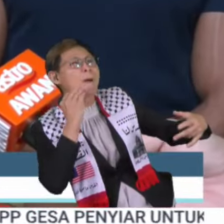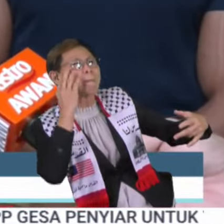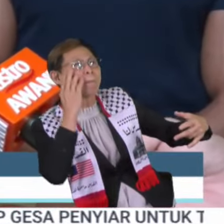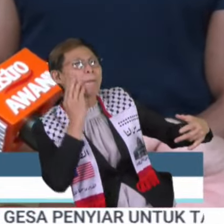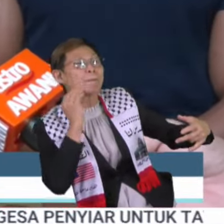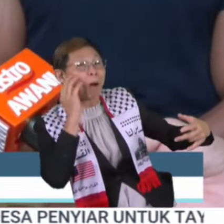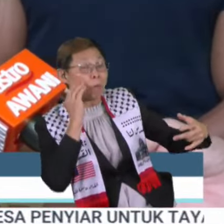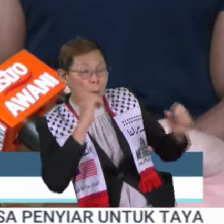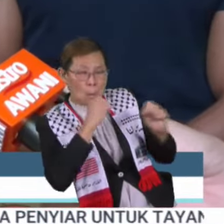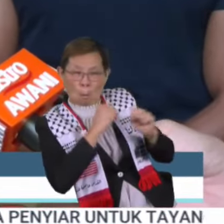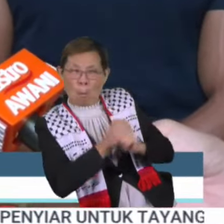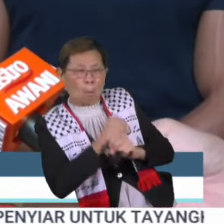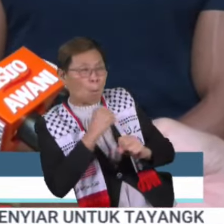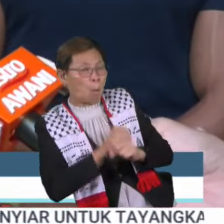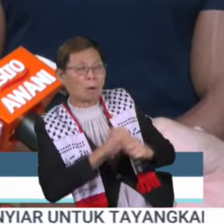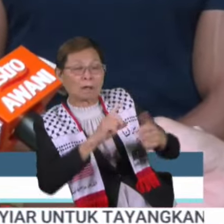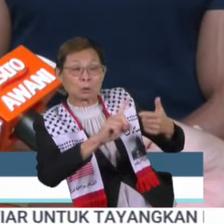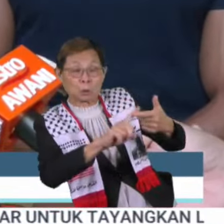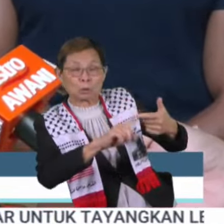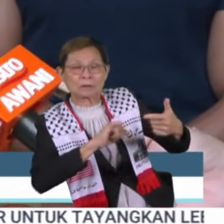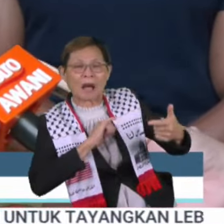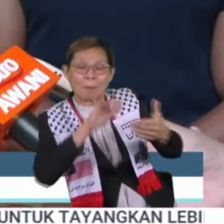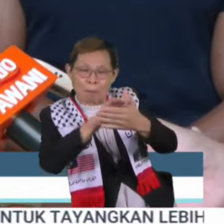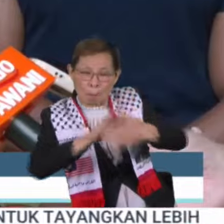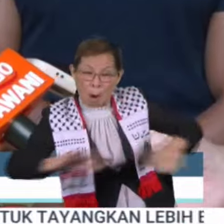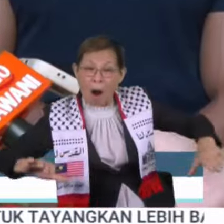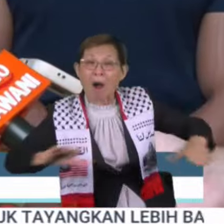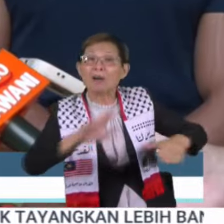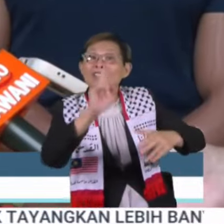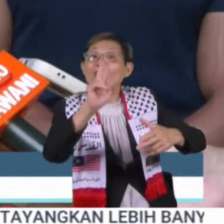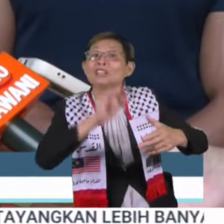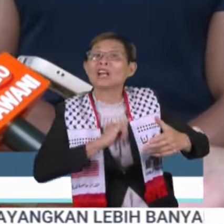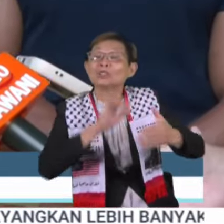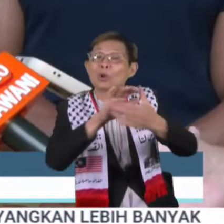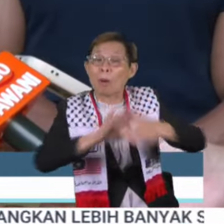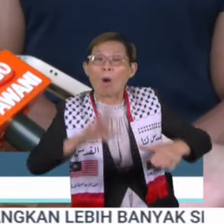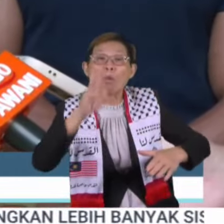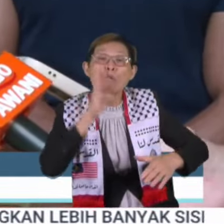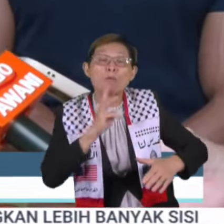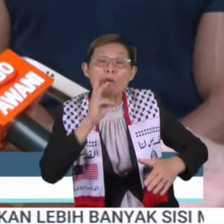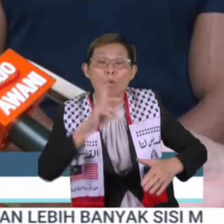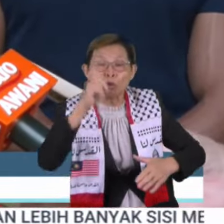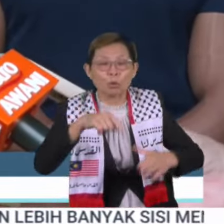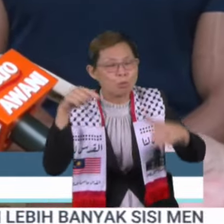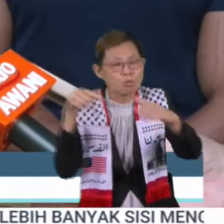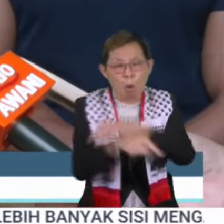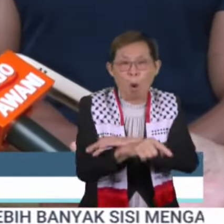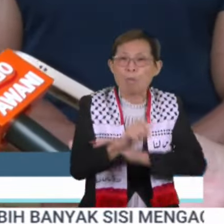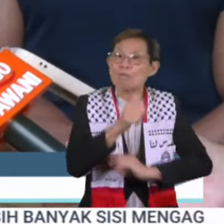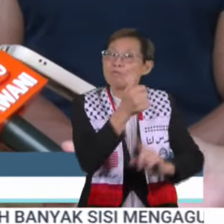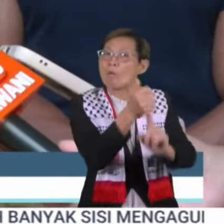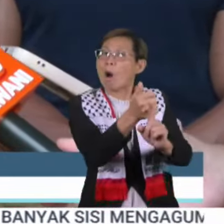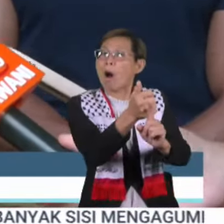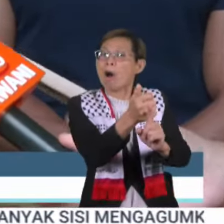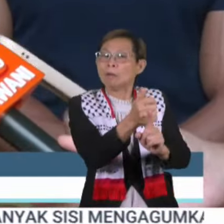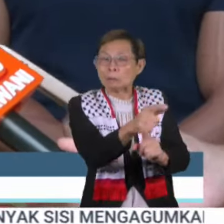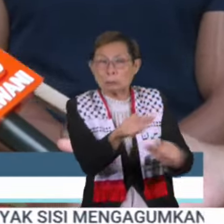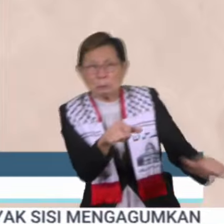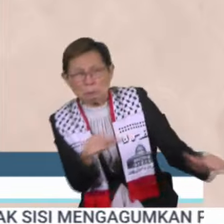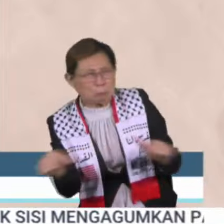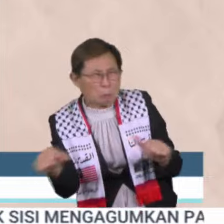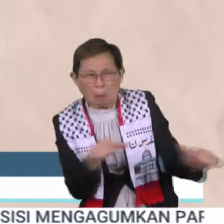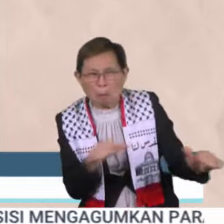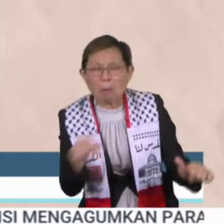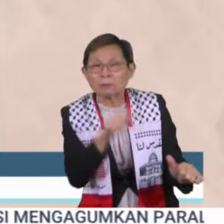yang mencabar. Yang kedua, saya menyelamatkan seorang wanita untuk membunuh diri dengan keadaan dia yang